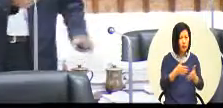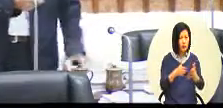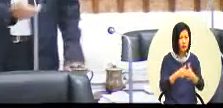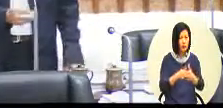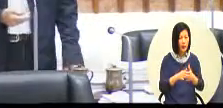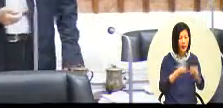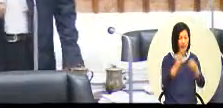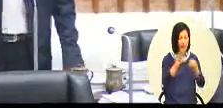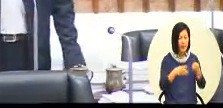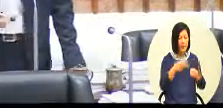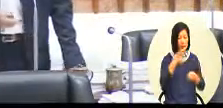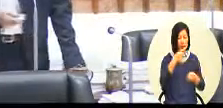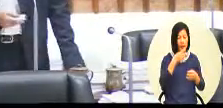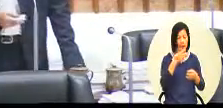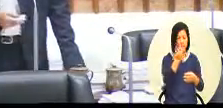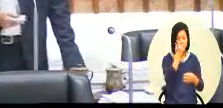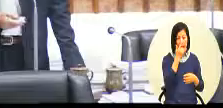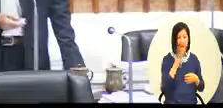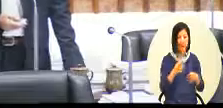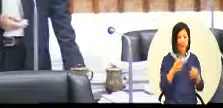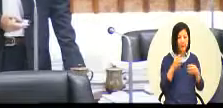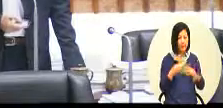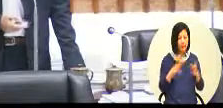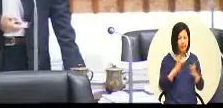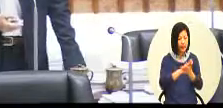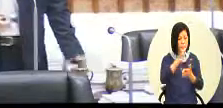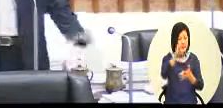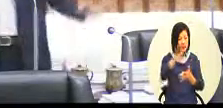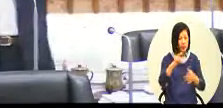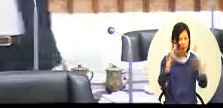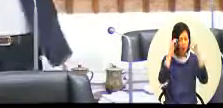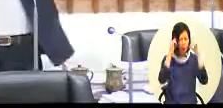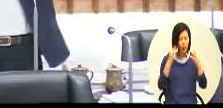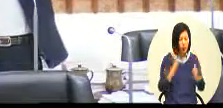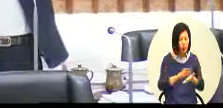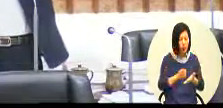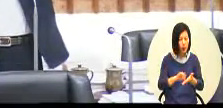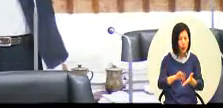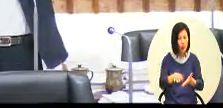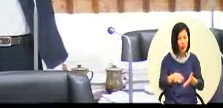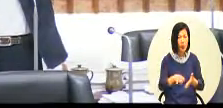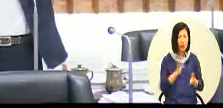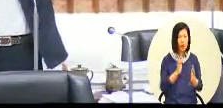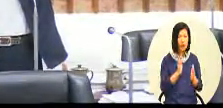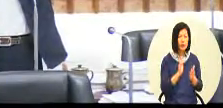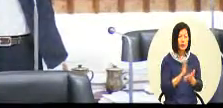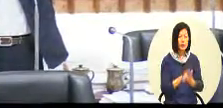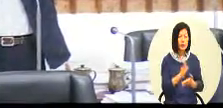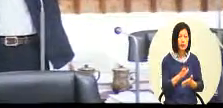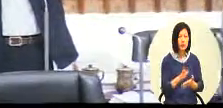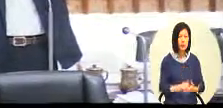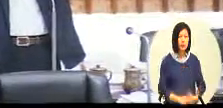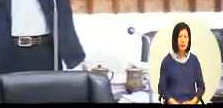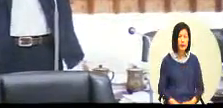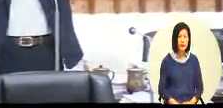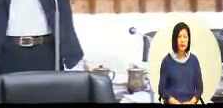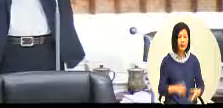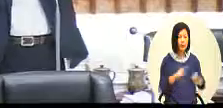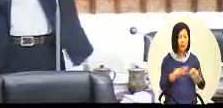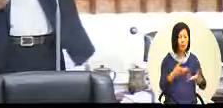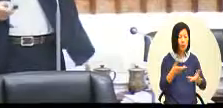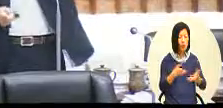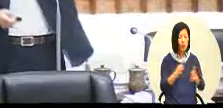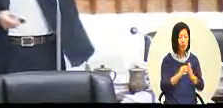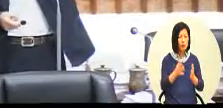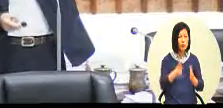班未来的能够活化啊，在这上面来讲这个公务局局长，我们